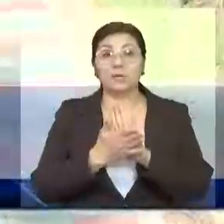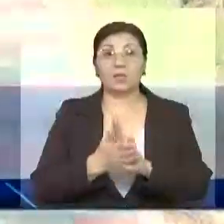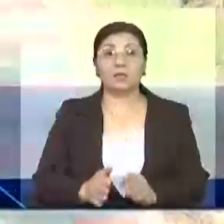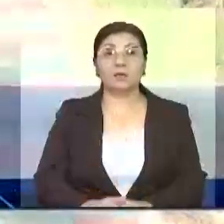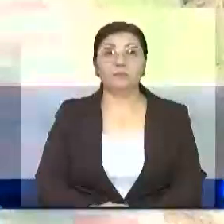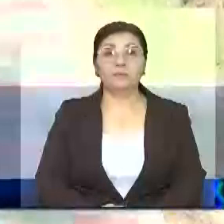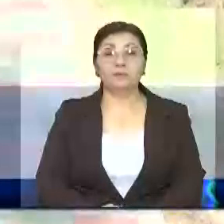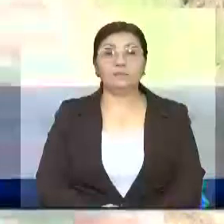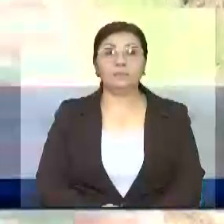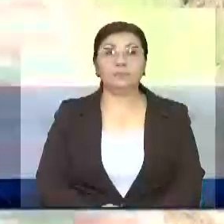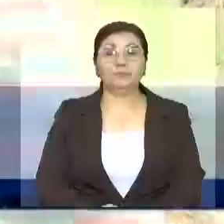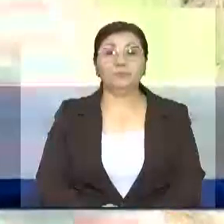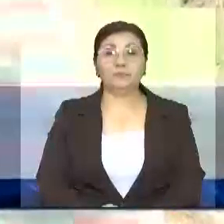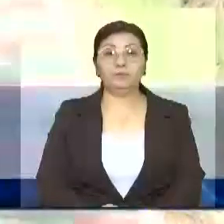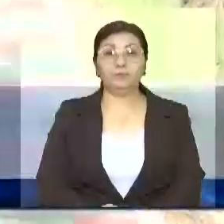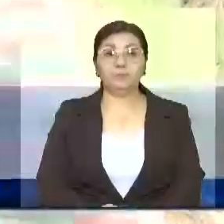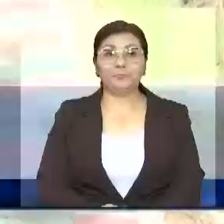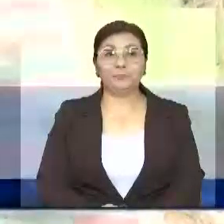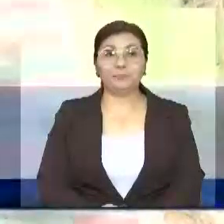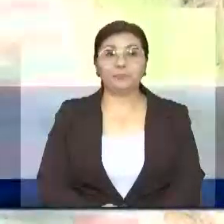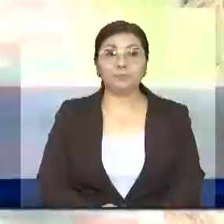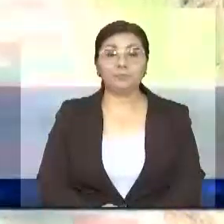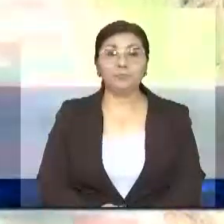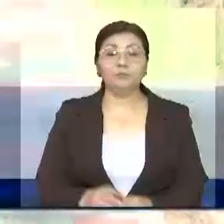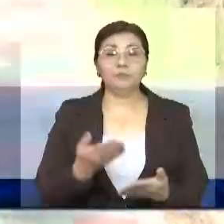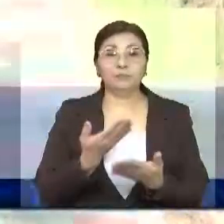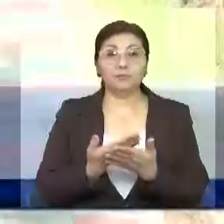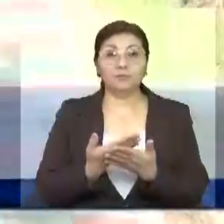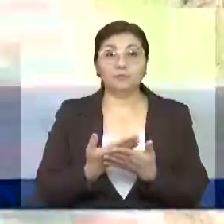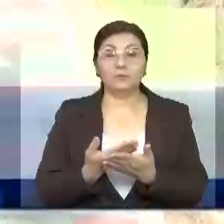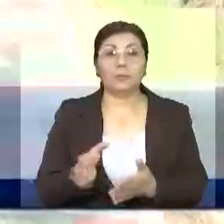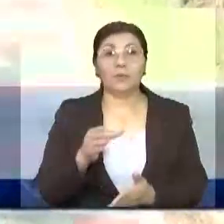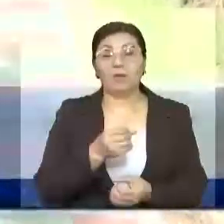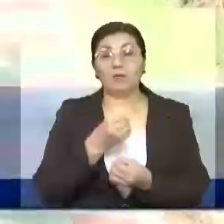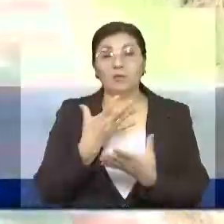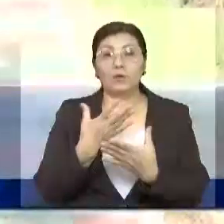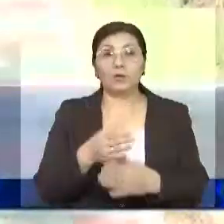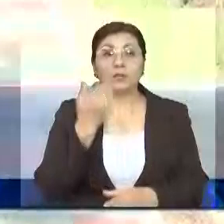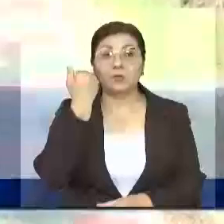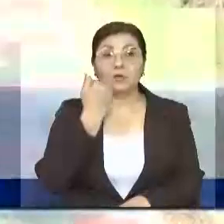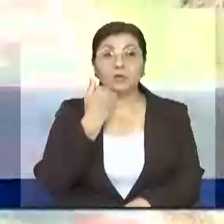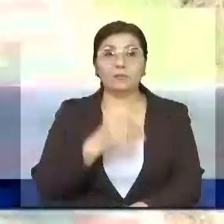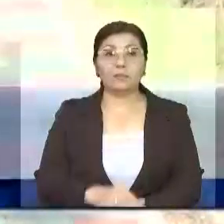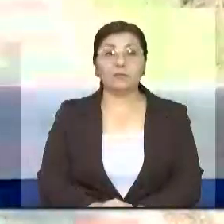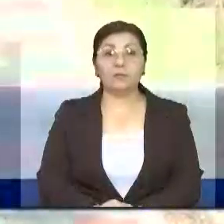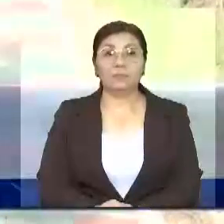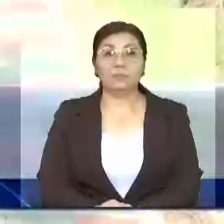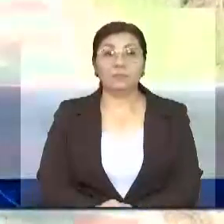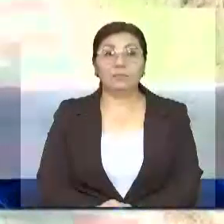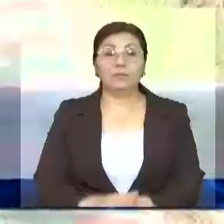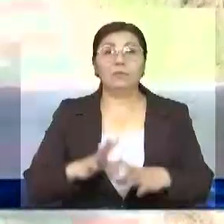искусственное мо можно этот ну клей поднимается по идее всё в хорошем качестве Я думаю а